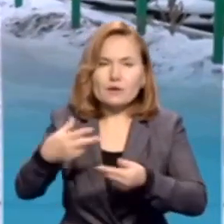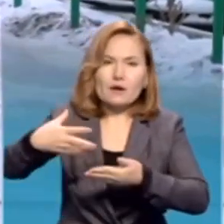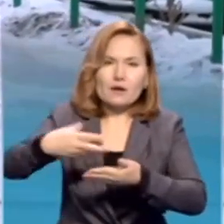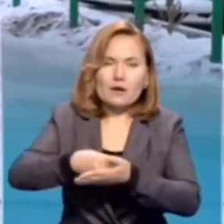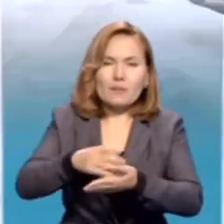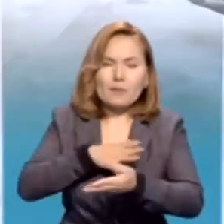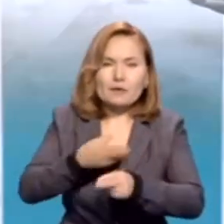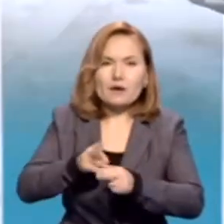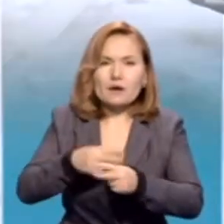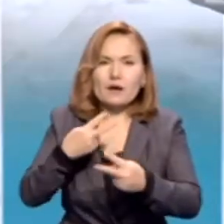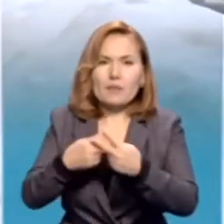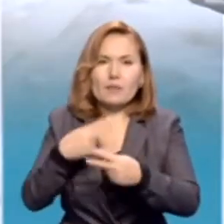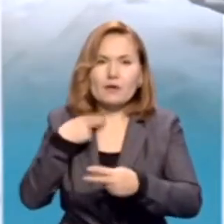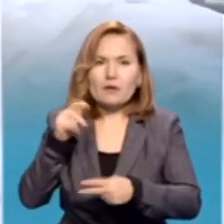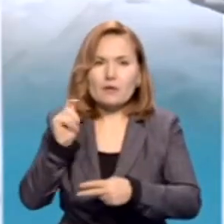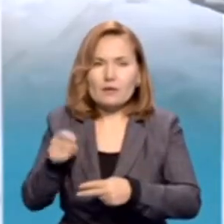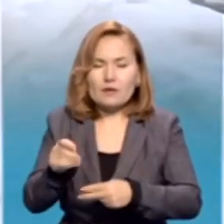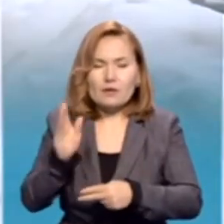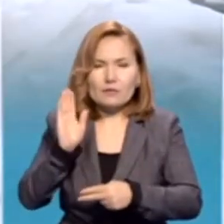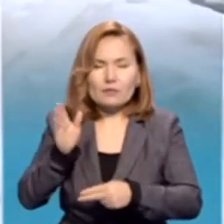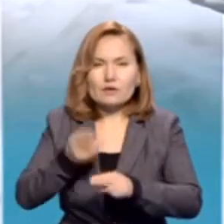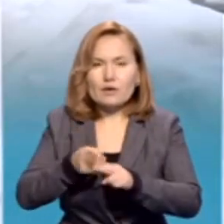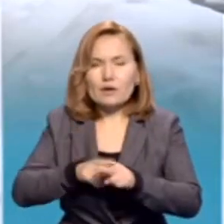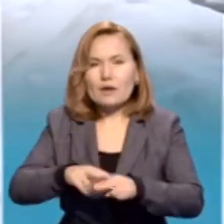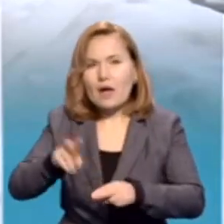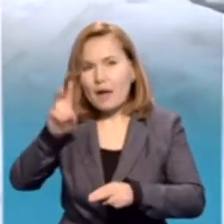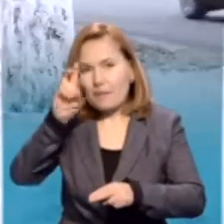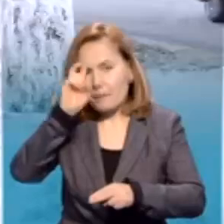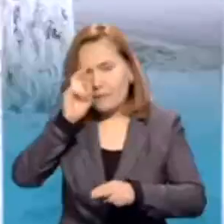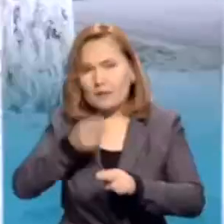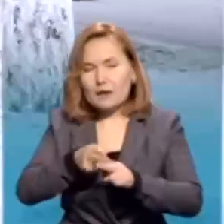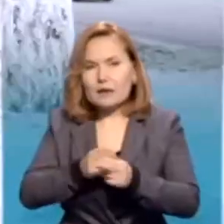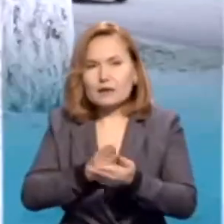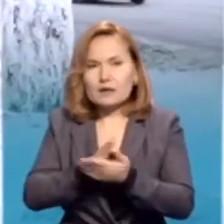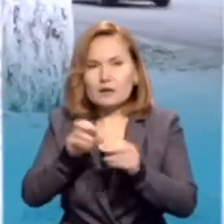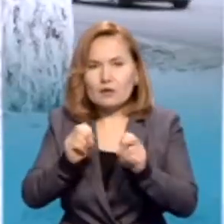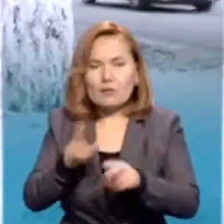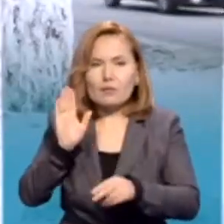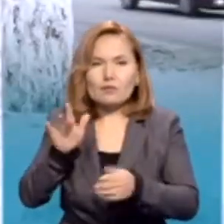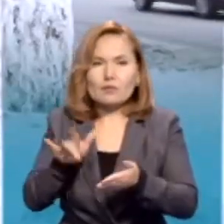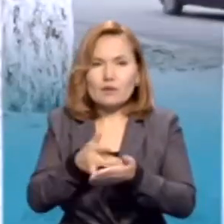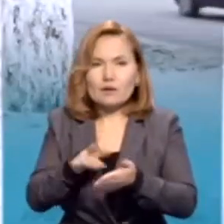бухгалтерге мемлекеттік ұйымдарда өмір бойына лауазымды қызмет атқаруға тыйым салынды.